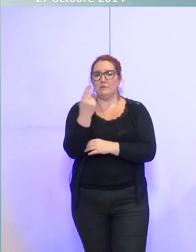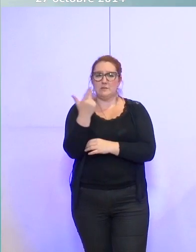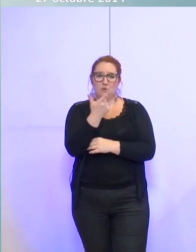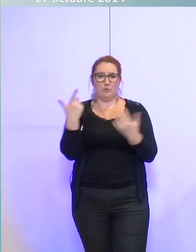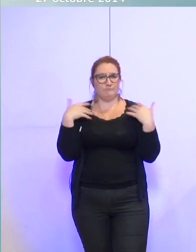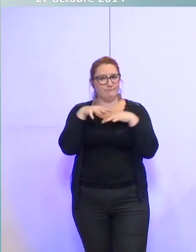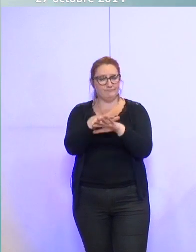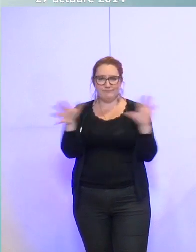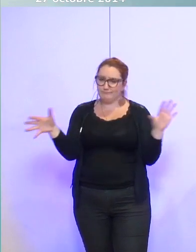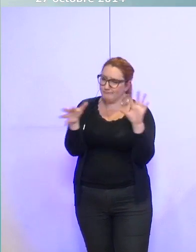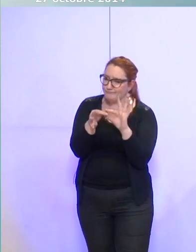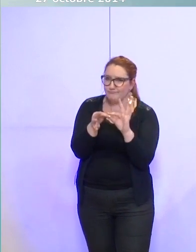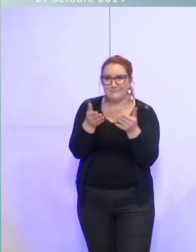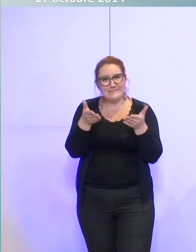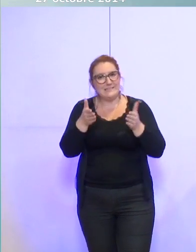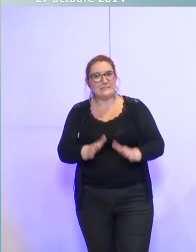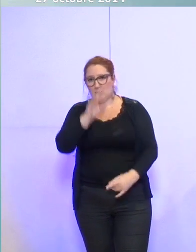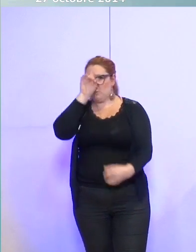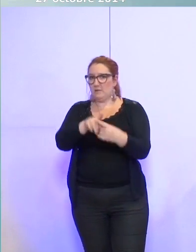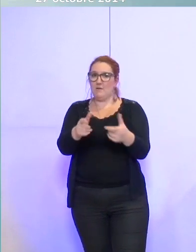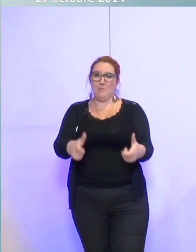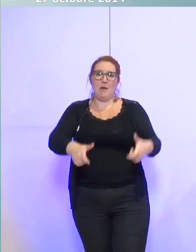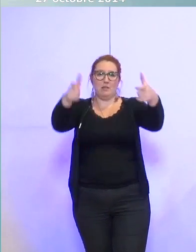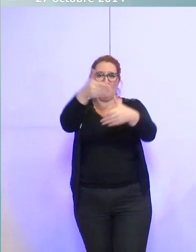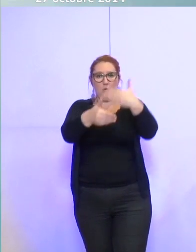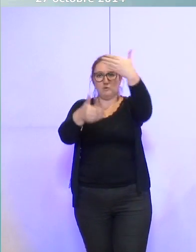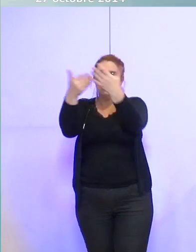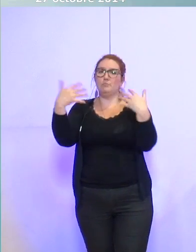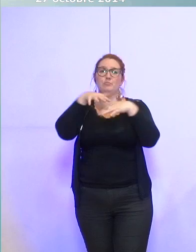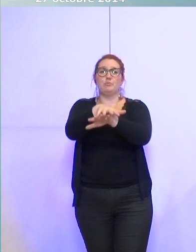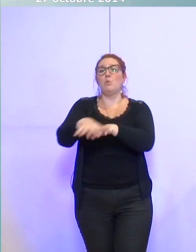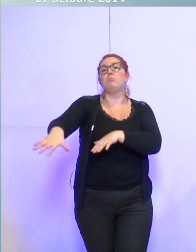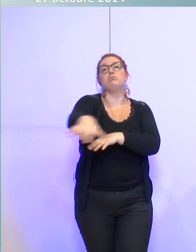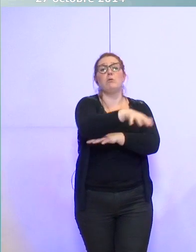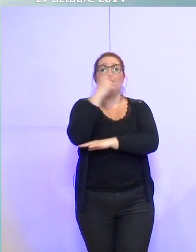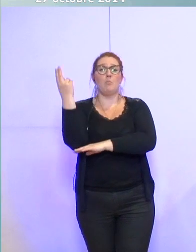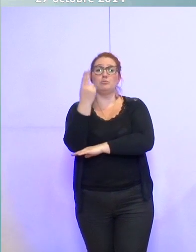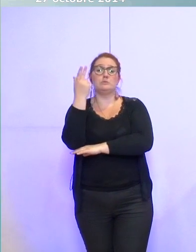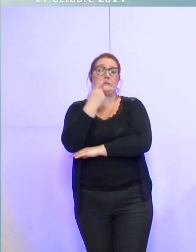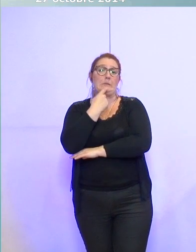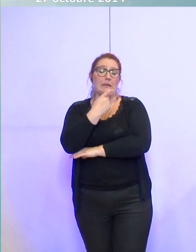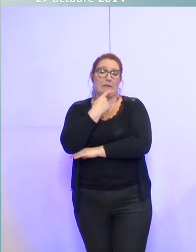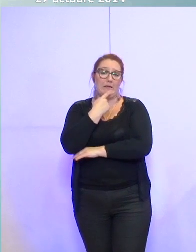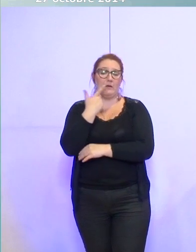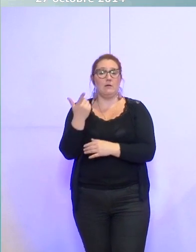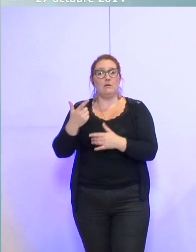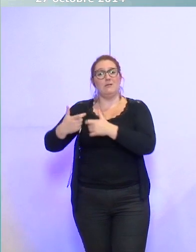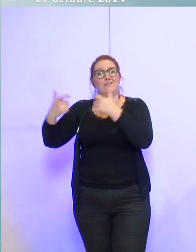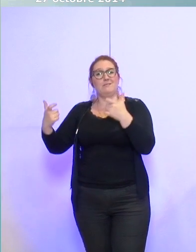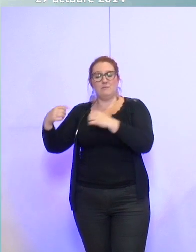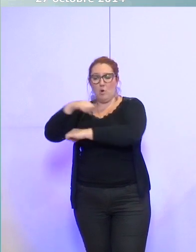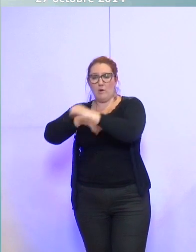construire un bâtiment commun situé sur le domaine universitaire. L'UPMF assure la maîtrise d'ouvrage de l'opération immobilière, maison